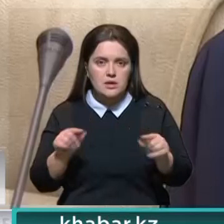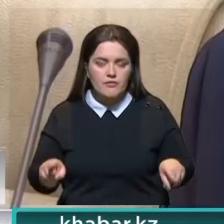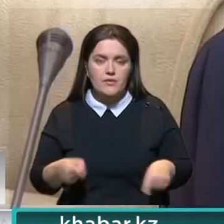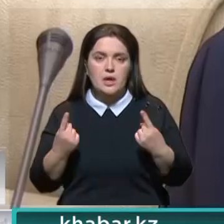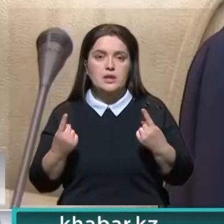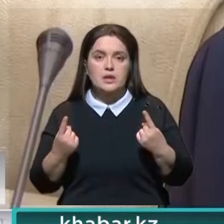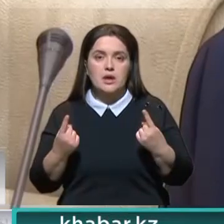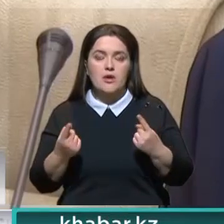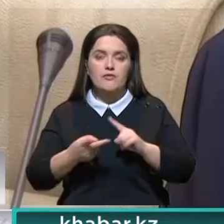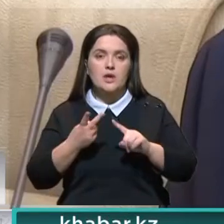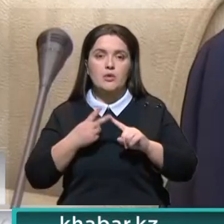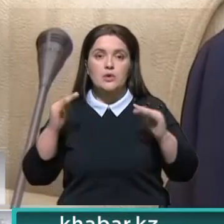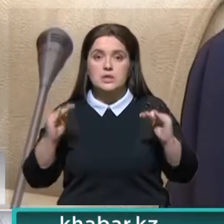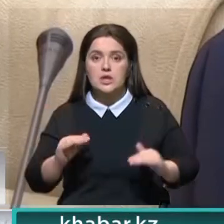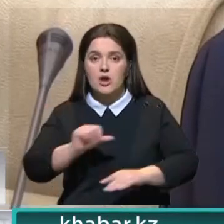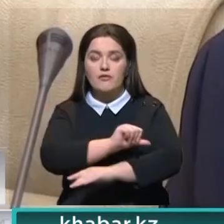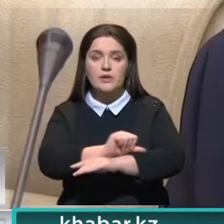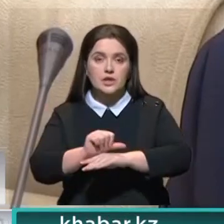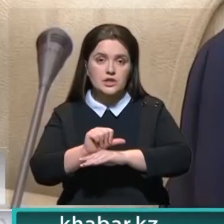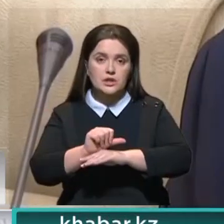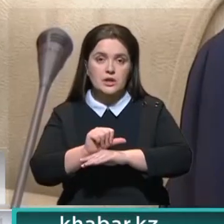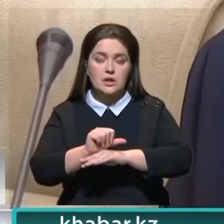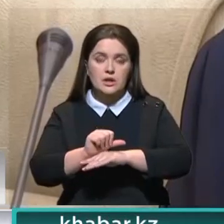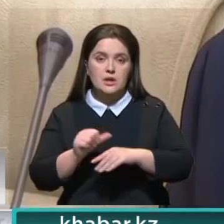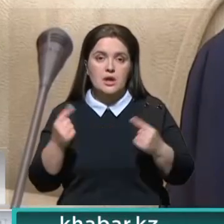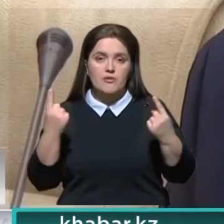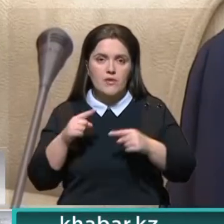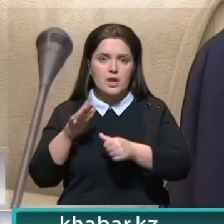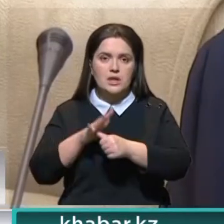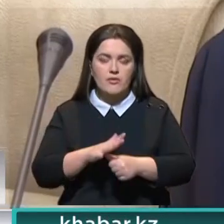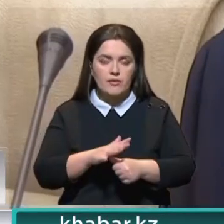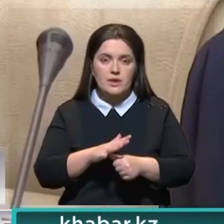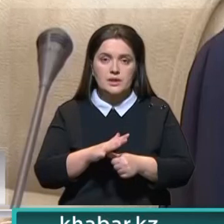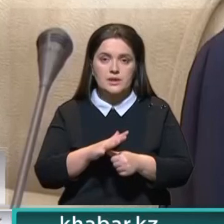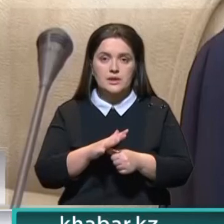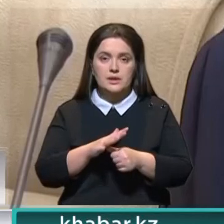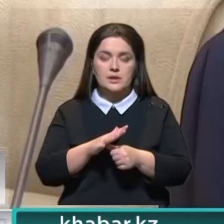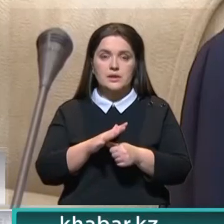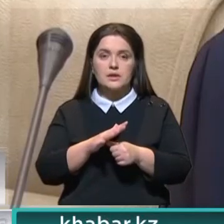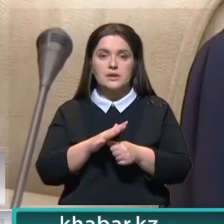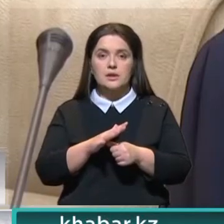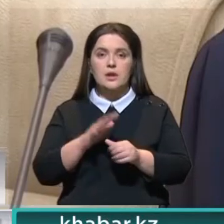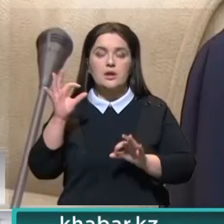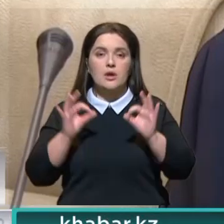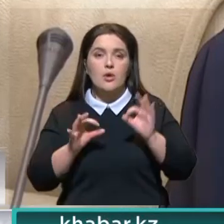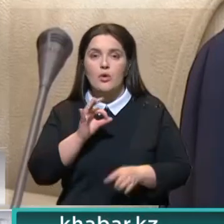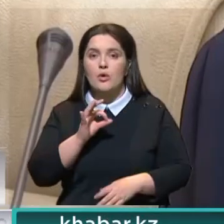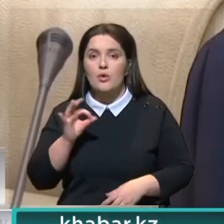это снижение внешнего инфляционного давления на продукты питания. Индекс